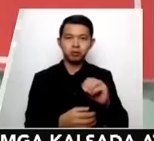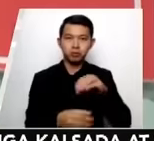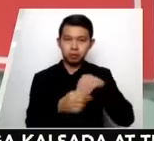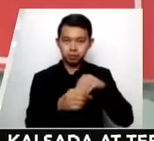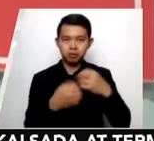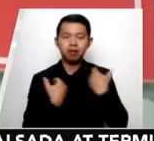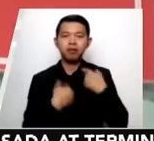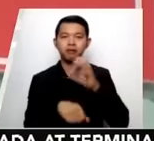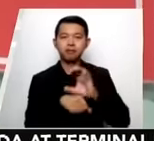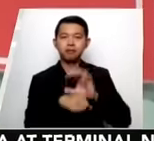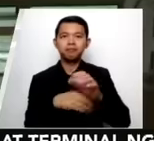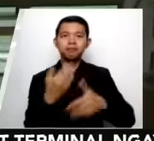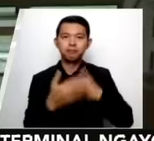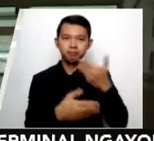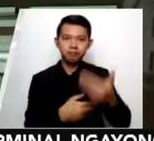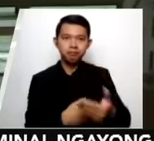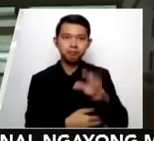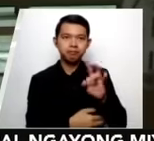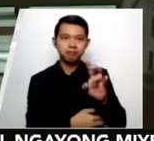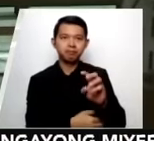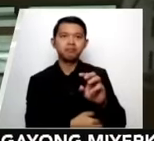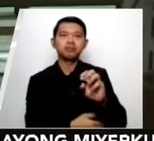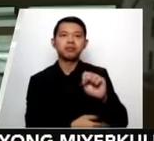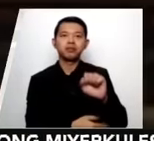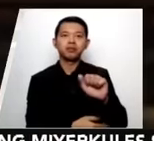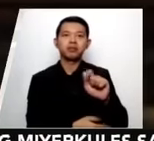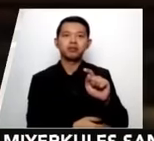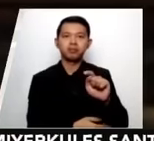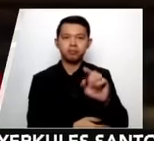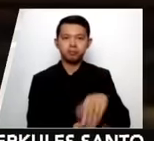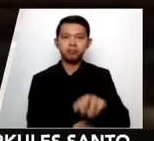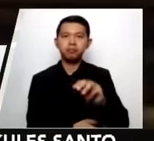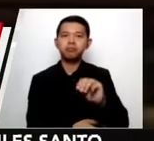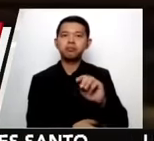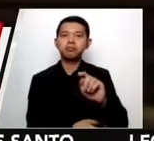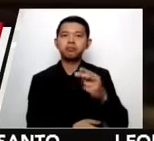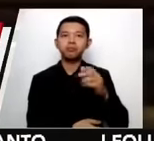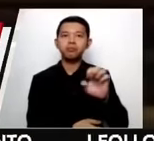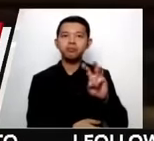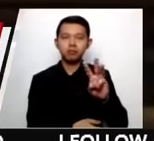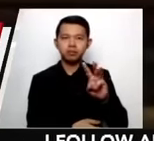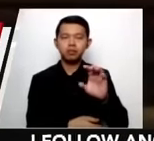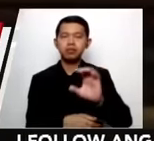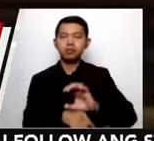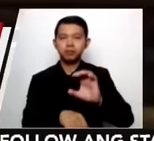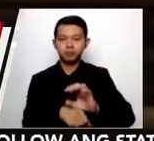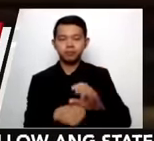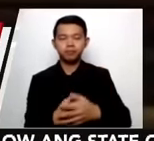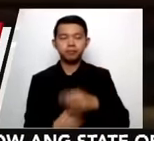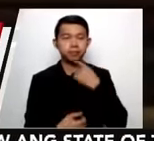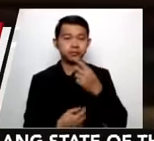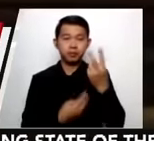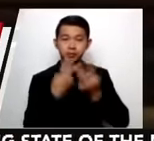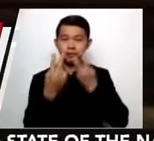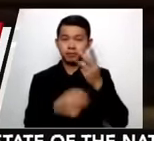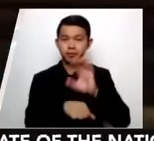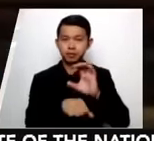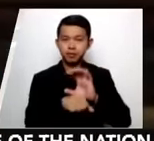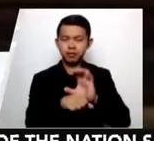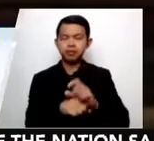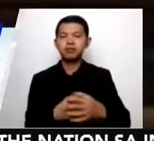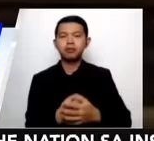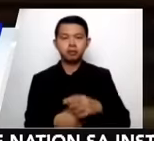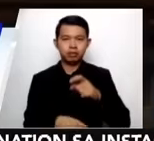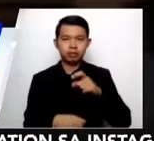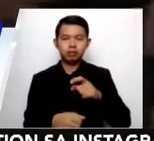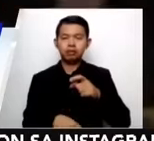Matthew's Chapel sa loob ng Bureau of Internal Revenue Building. Ayon sa Simbahang Katolika, ang bisita iglesia ay pagkakataon upang mas mapalalim